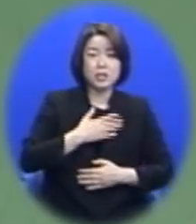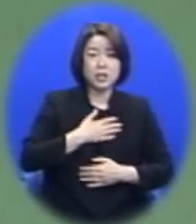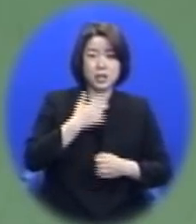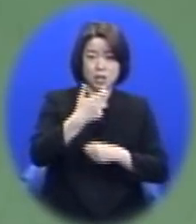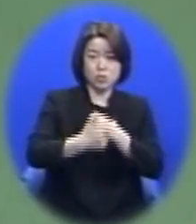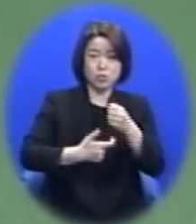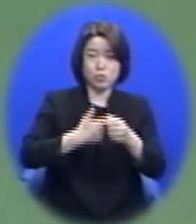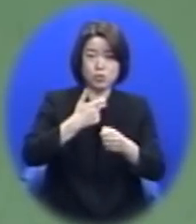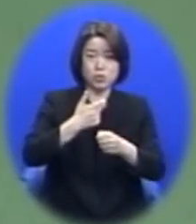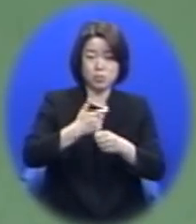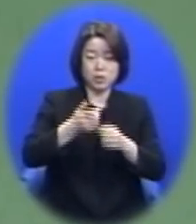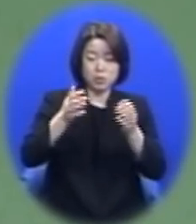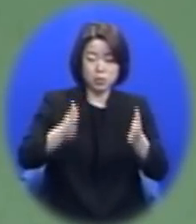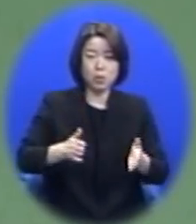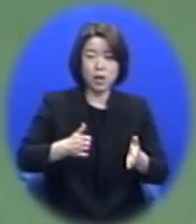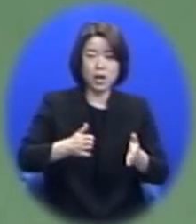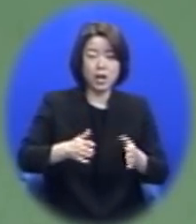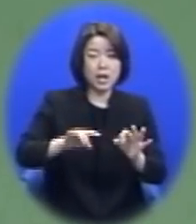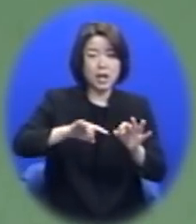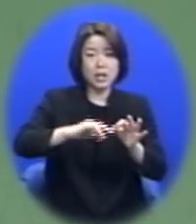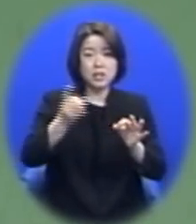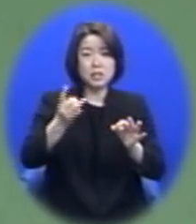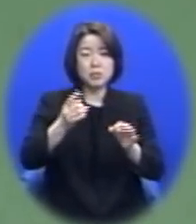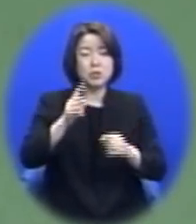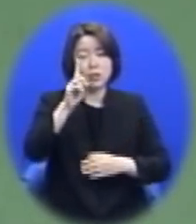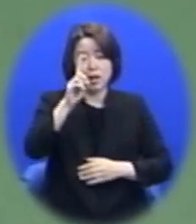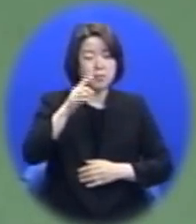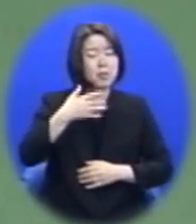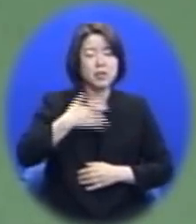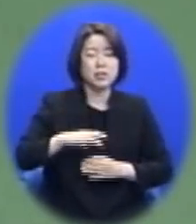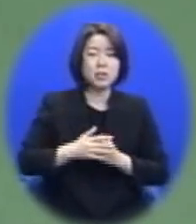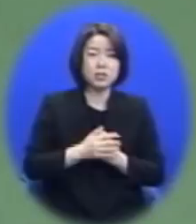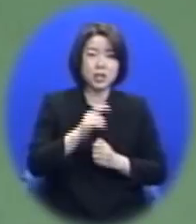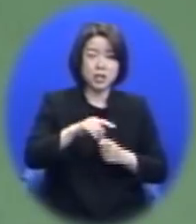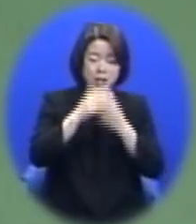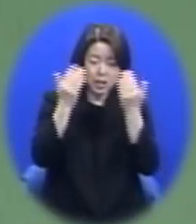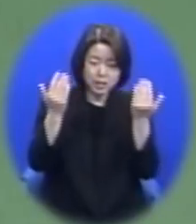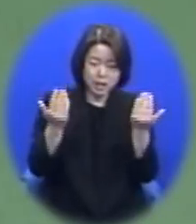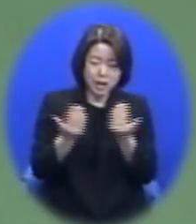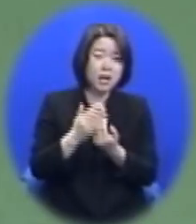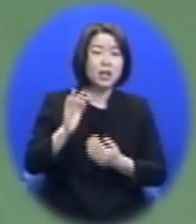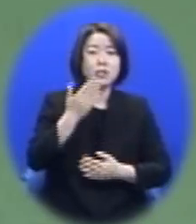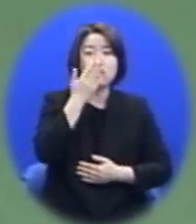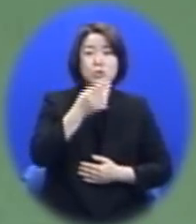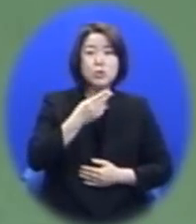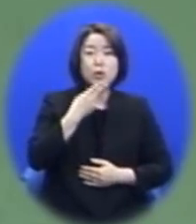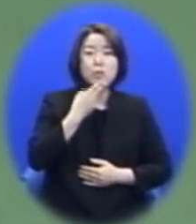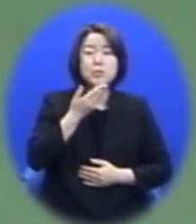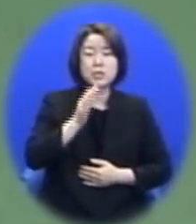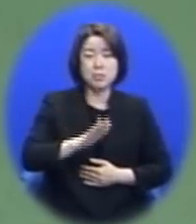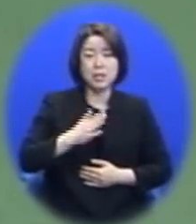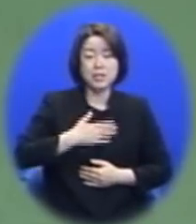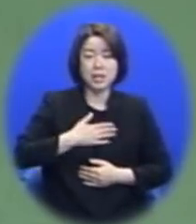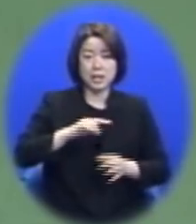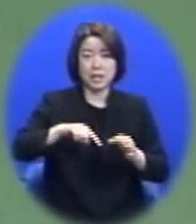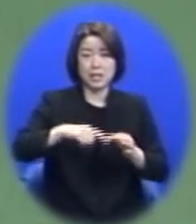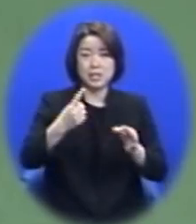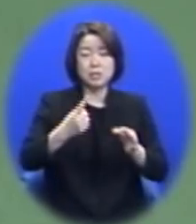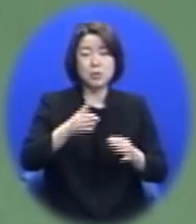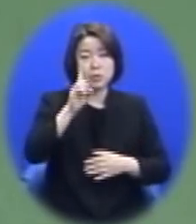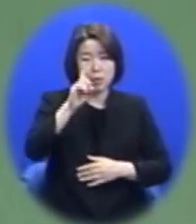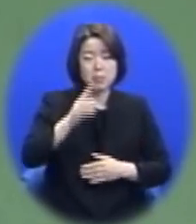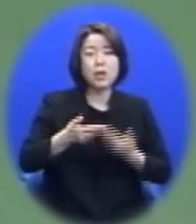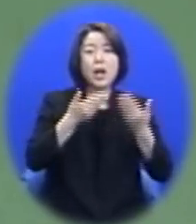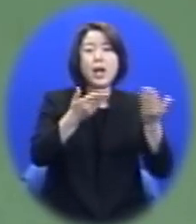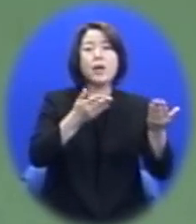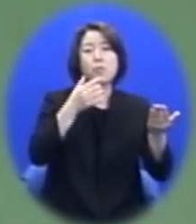60여 년 11조라고는 해보지 못했습니다. 이게 다가 될 수는 없지만 제가 11조 헌금을 한번 해보고